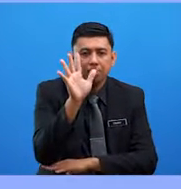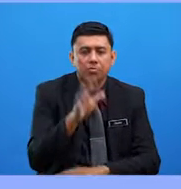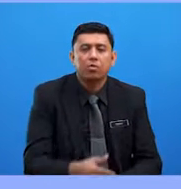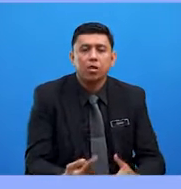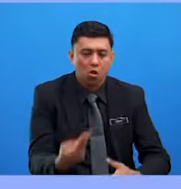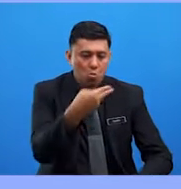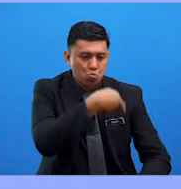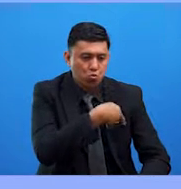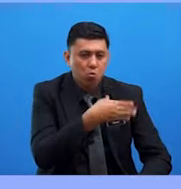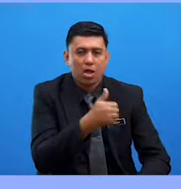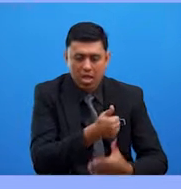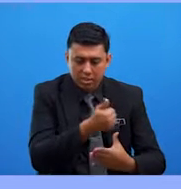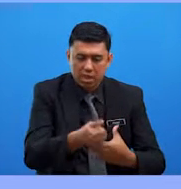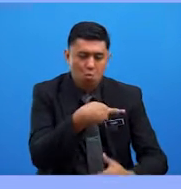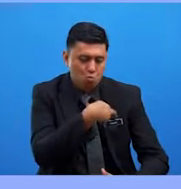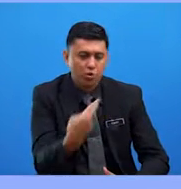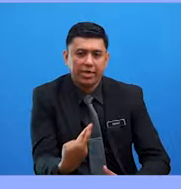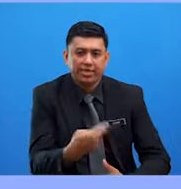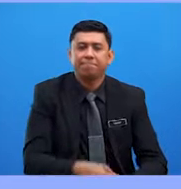kelima, untung atau rugi.